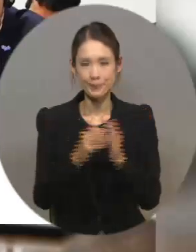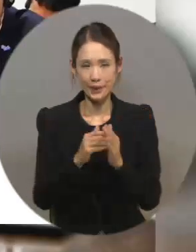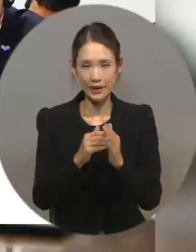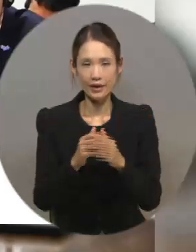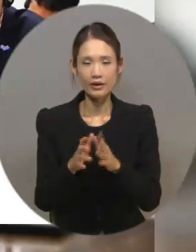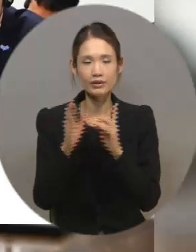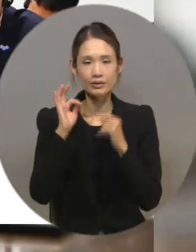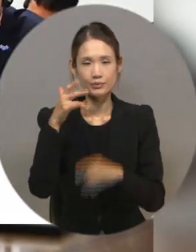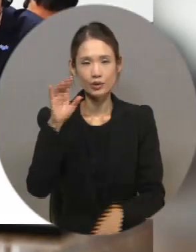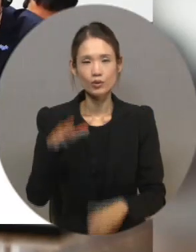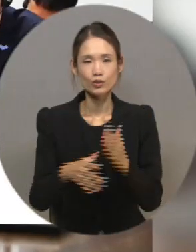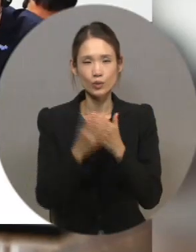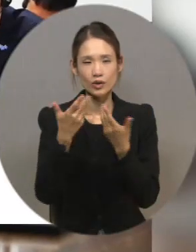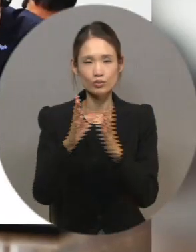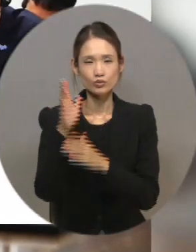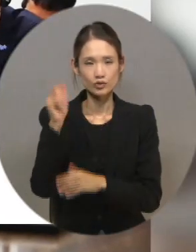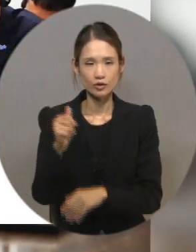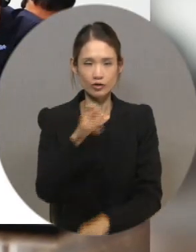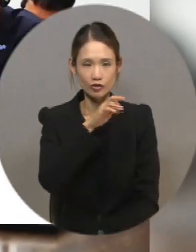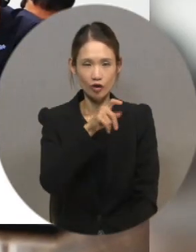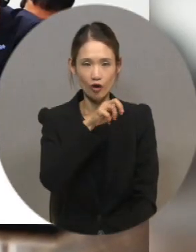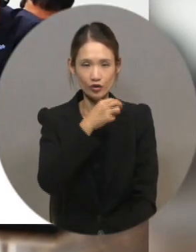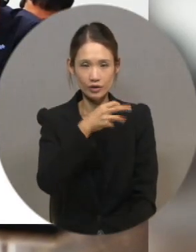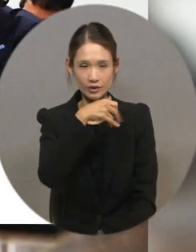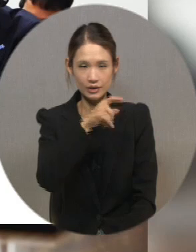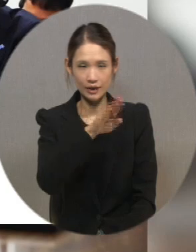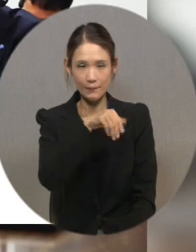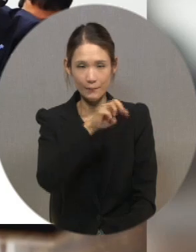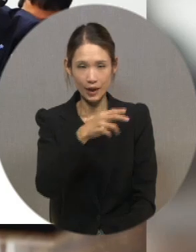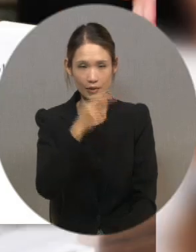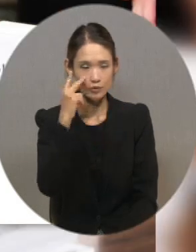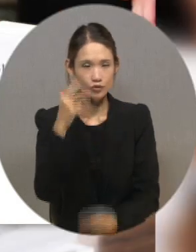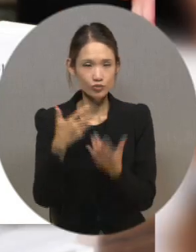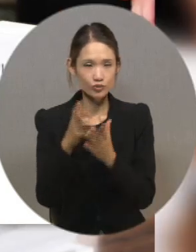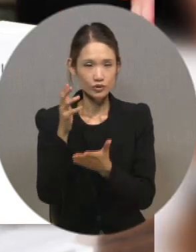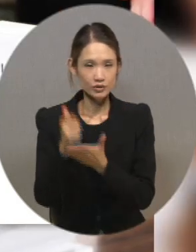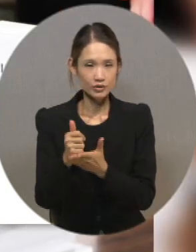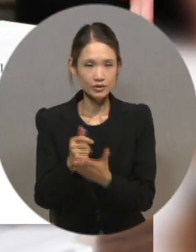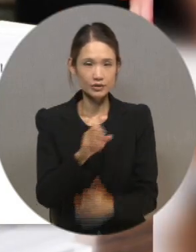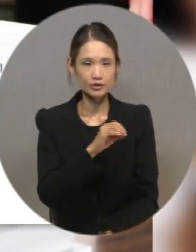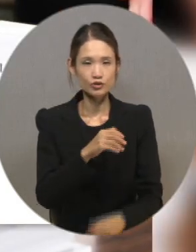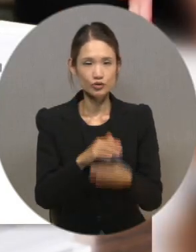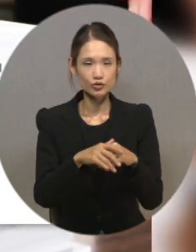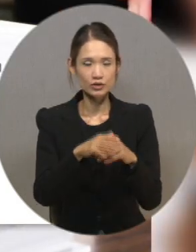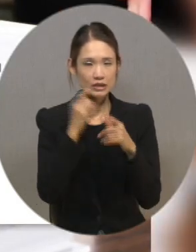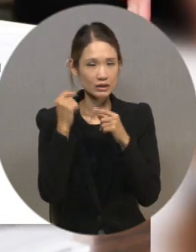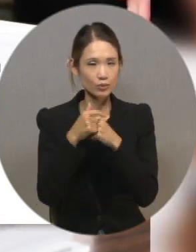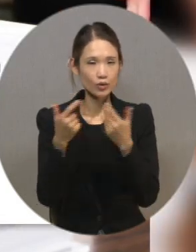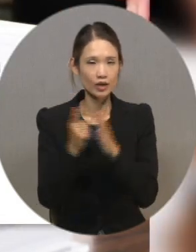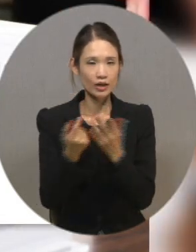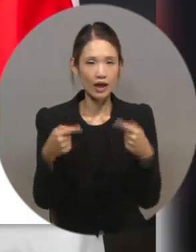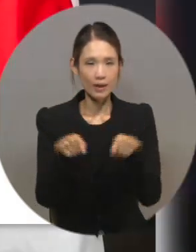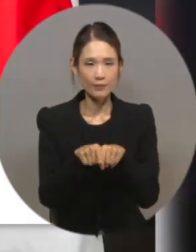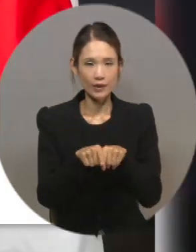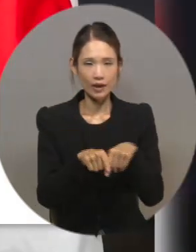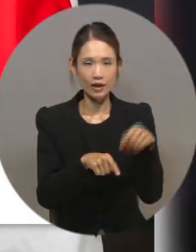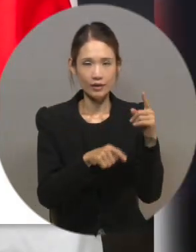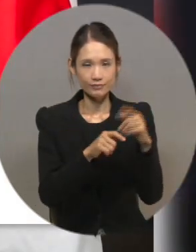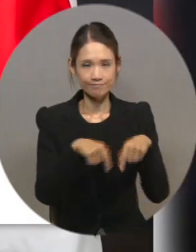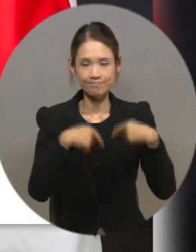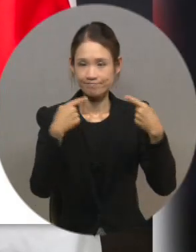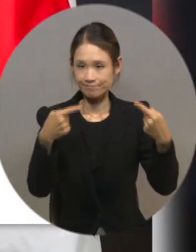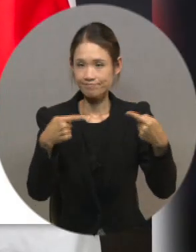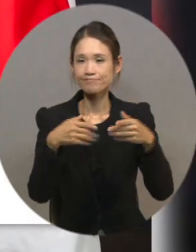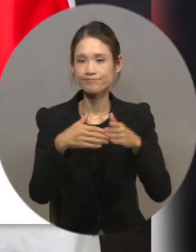김영호 통일부 장관, 커트 캠벨 미 국무부 부장관, 야마다 시게오 주미 일본 대사를 비롯한 당국자들이